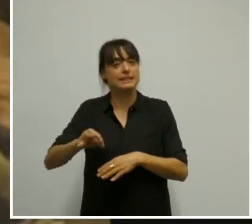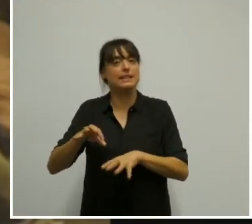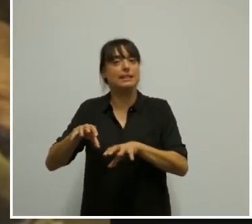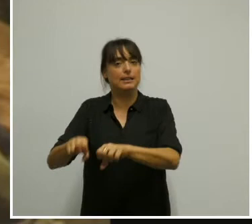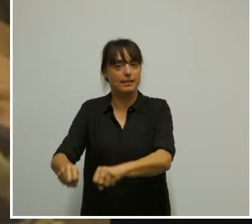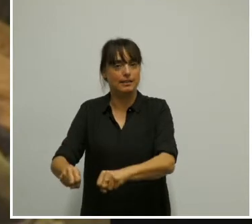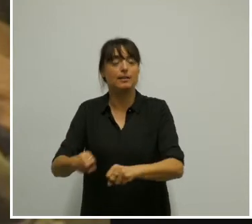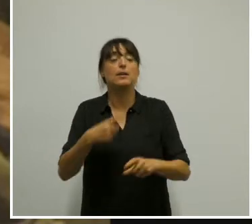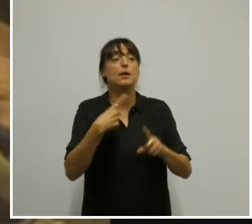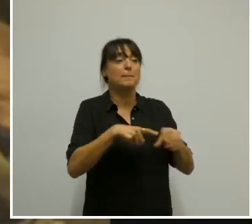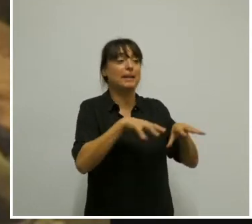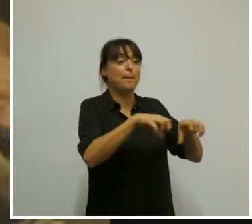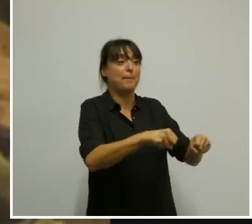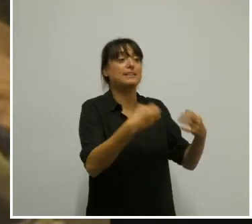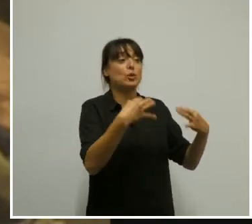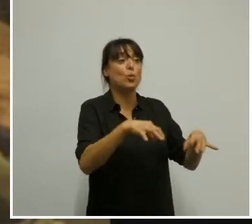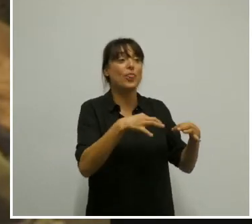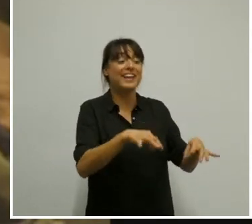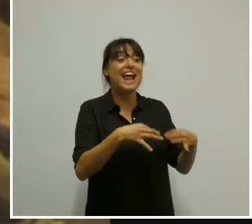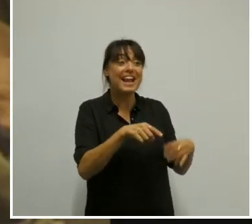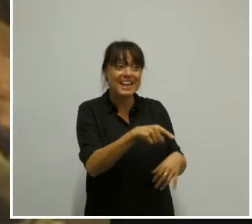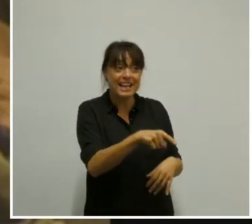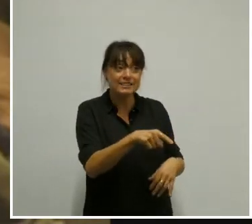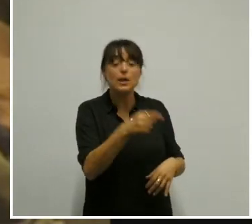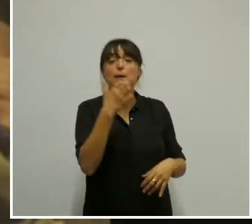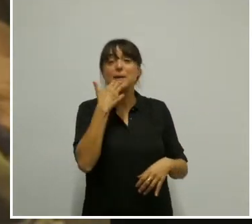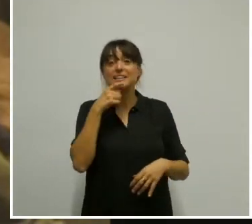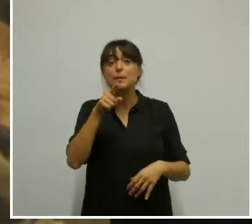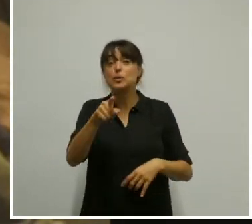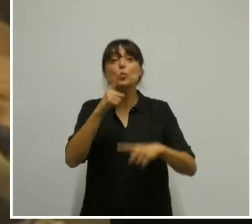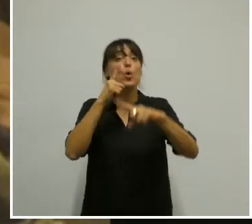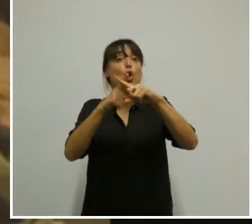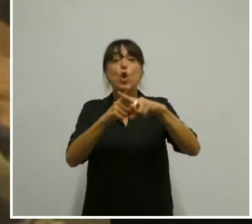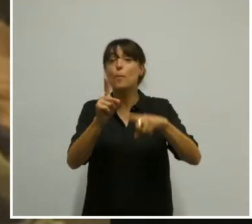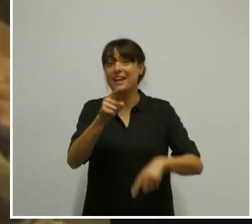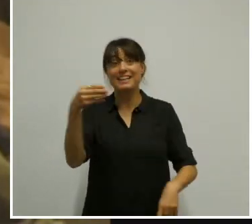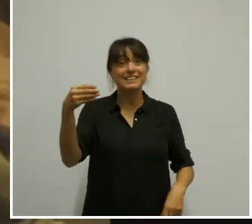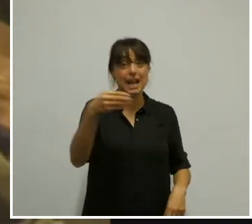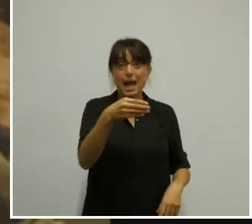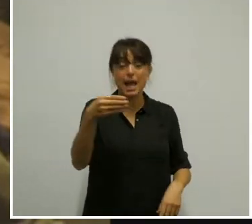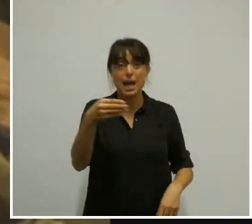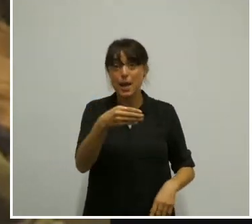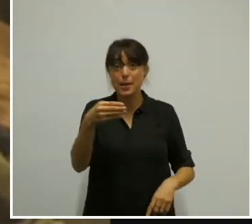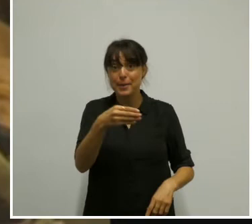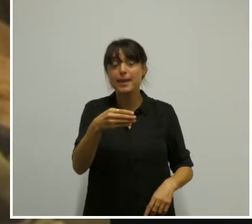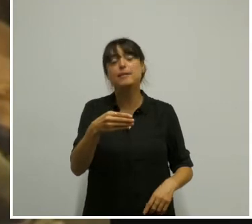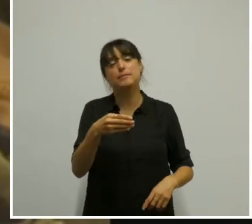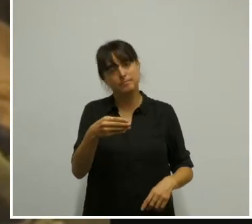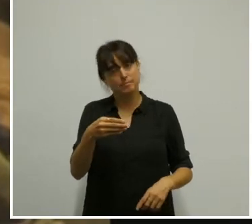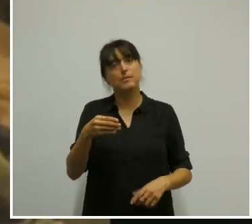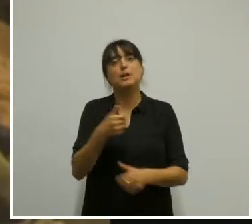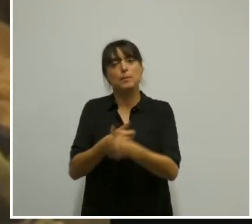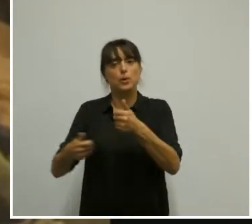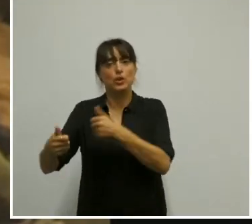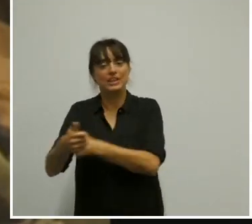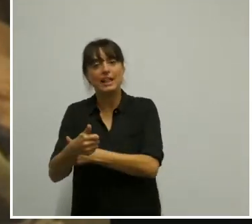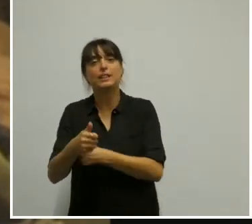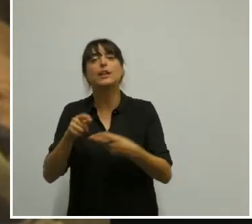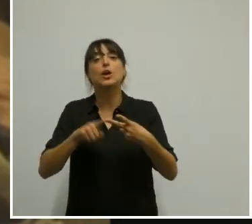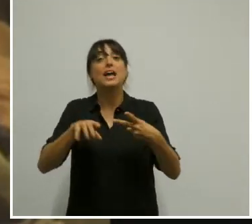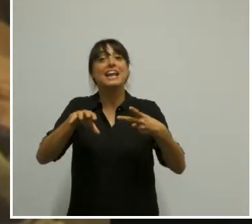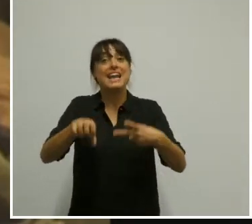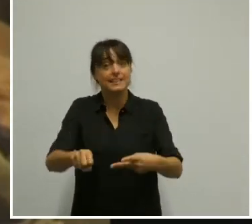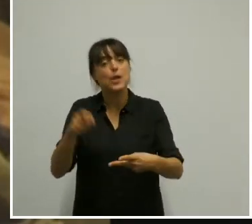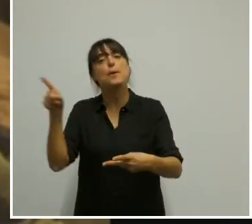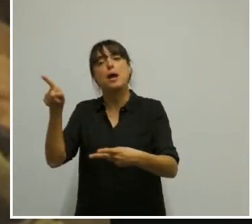places ordinàries, les famílies que no marquen la B i amb places de reserva. Sí, però vull dir que tenen prioritat pels